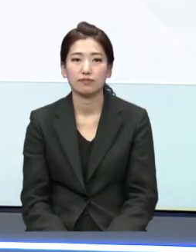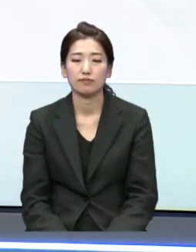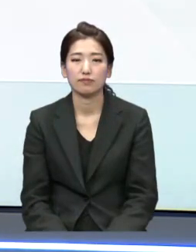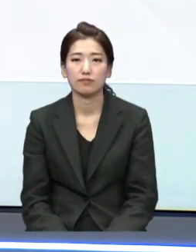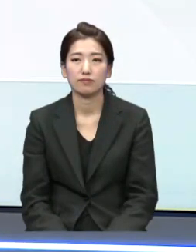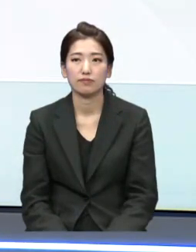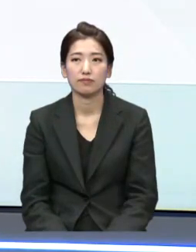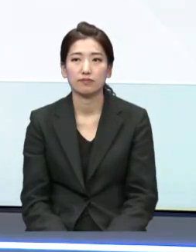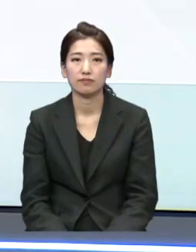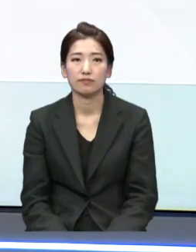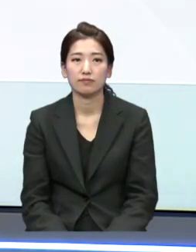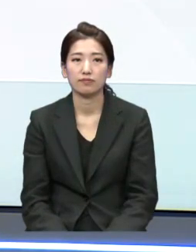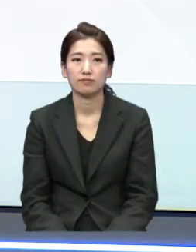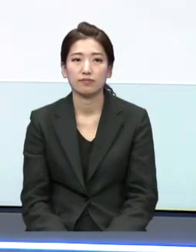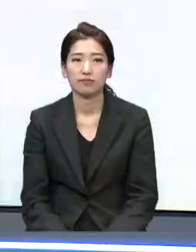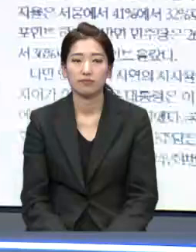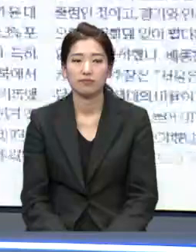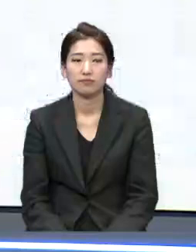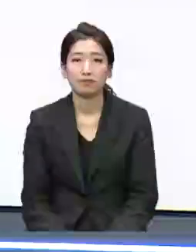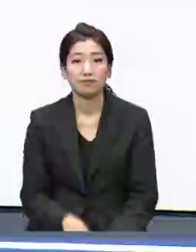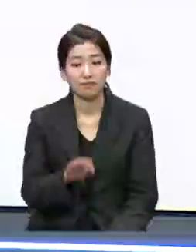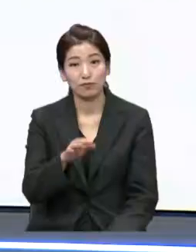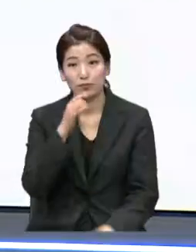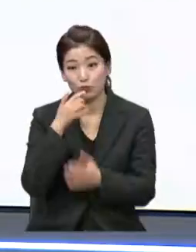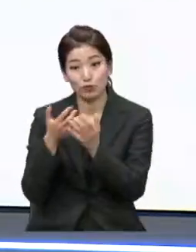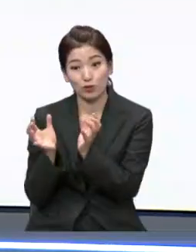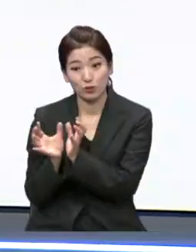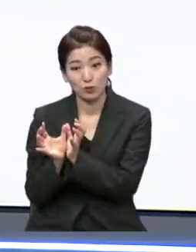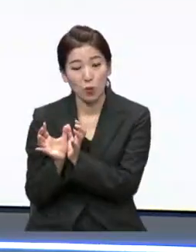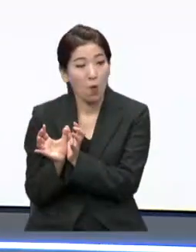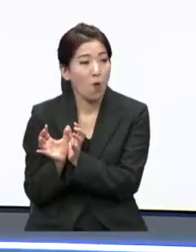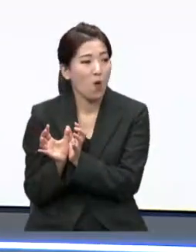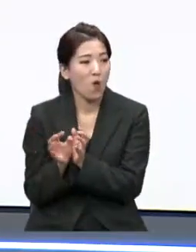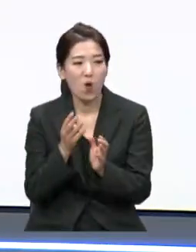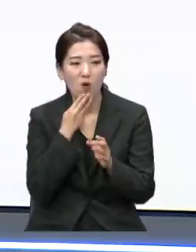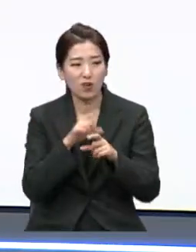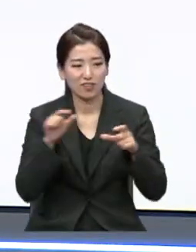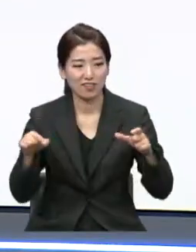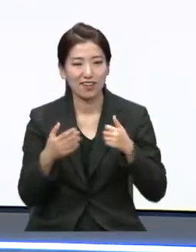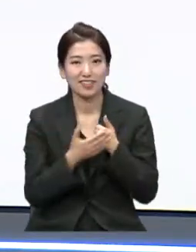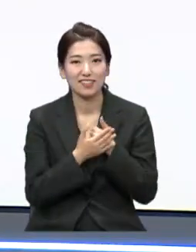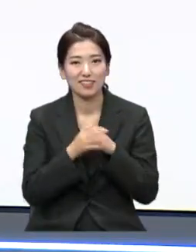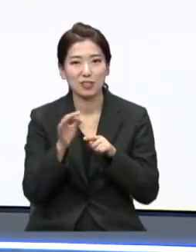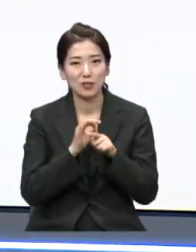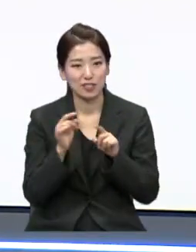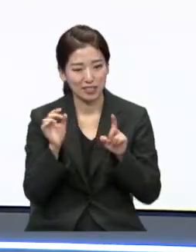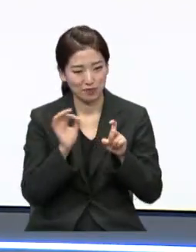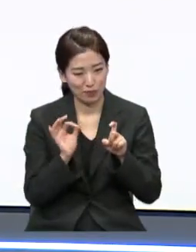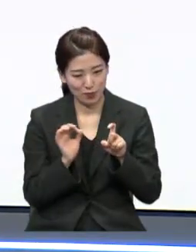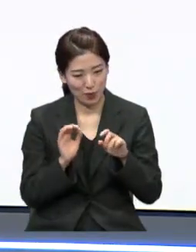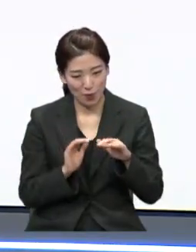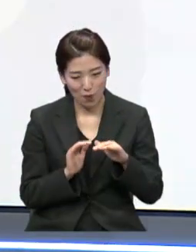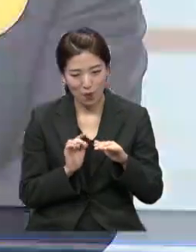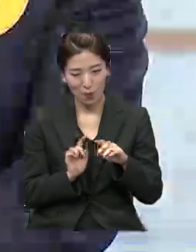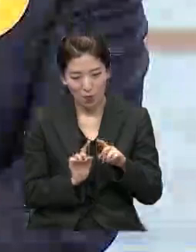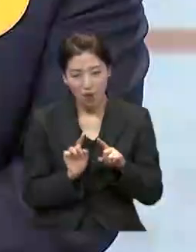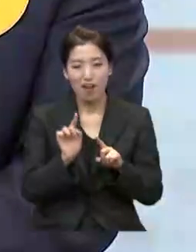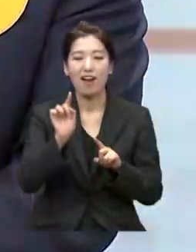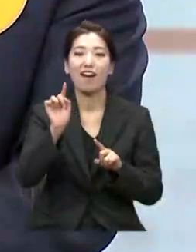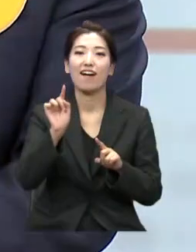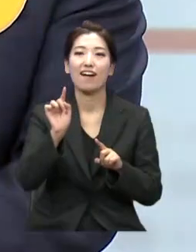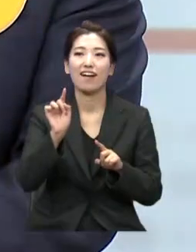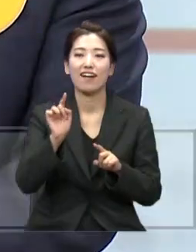김승 의원님네 민주당 입장에서 굉장히 좀 고무적일 수 있는 수치입니다 서울에서 10% 포인트가